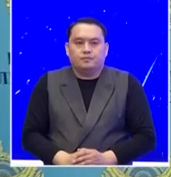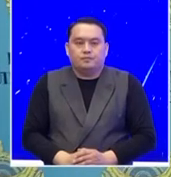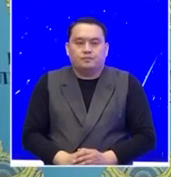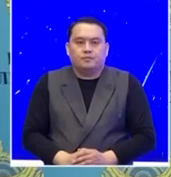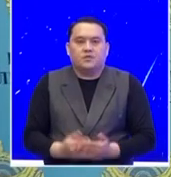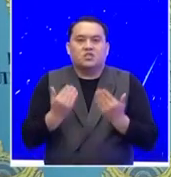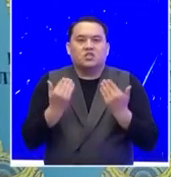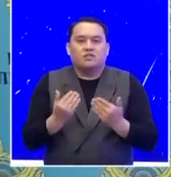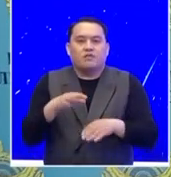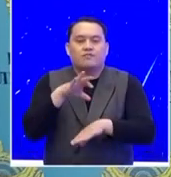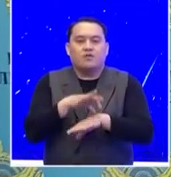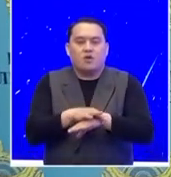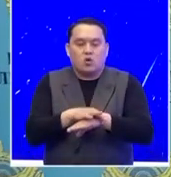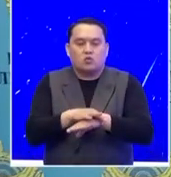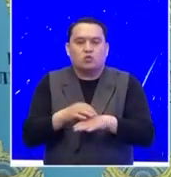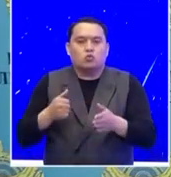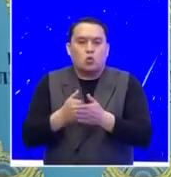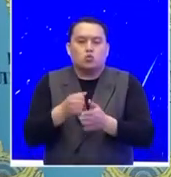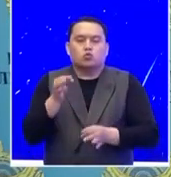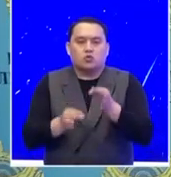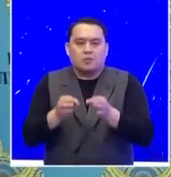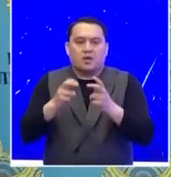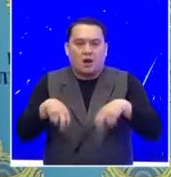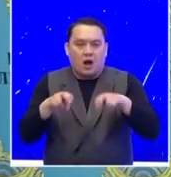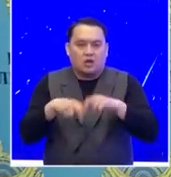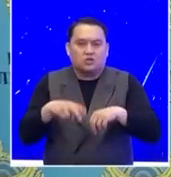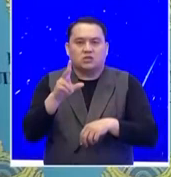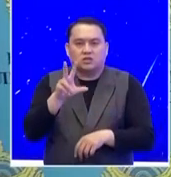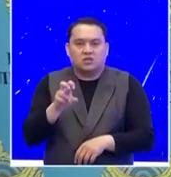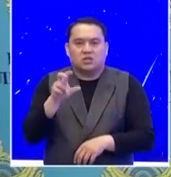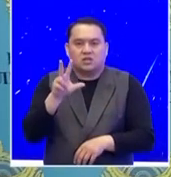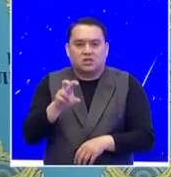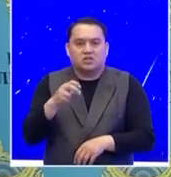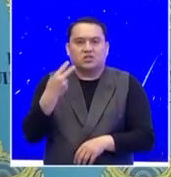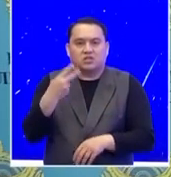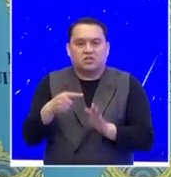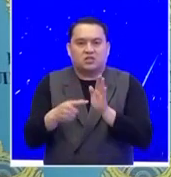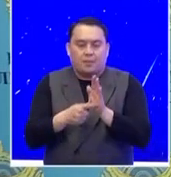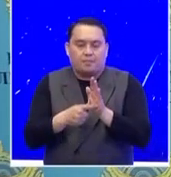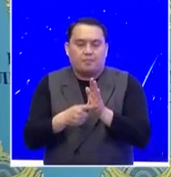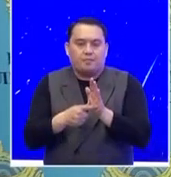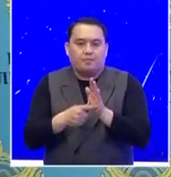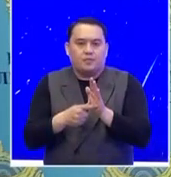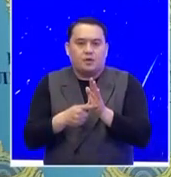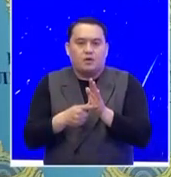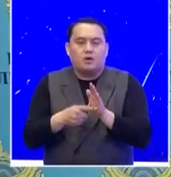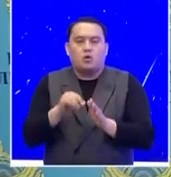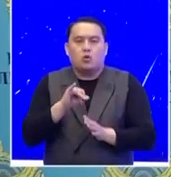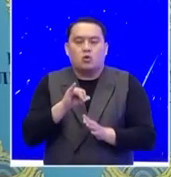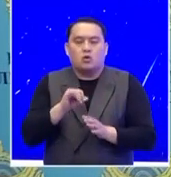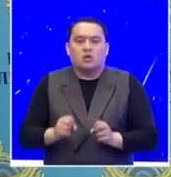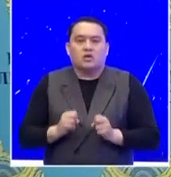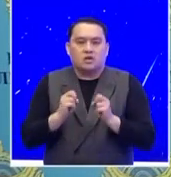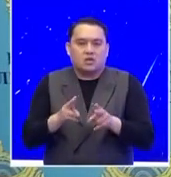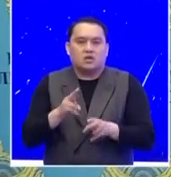Данный факт зарегистрирован в единый реестр досудебного расследования по статьям 337 и 287 Уголовного кодекса